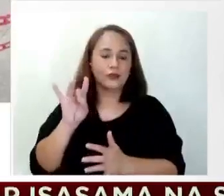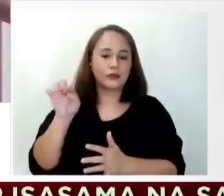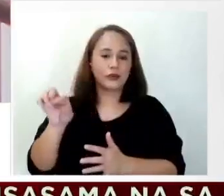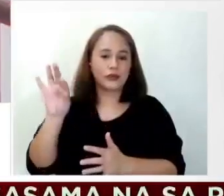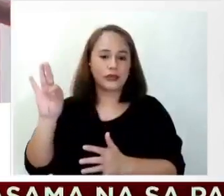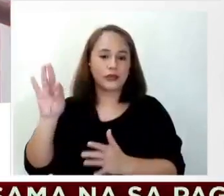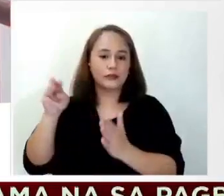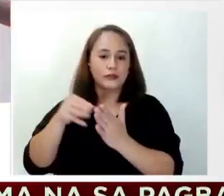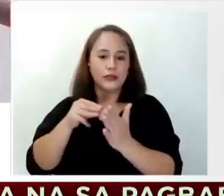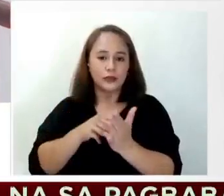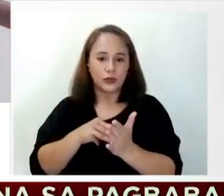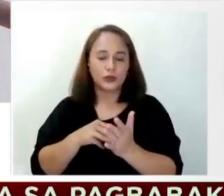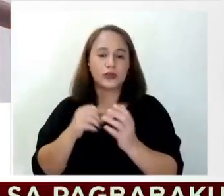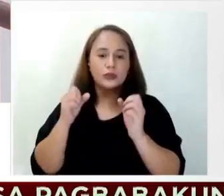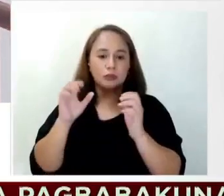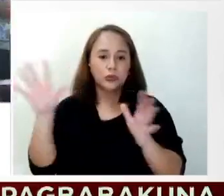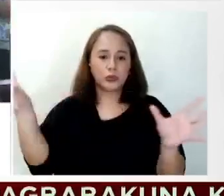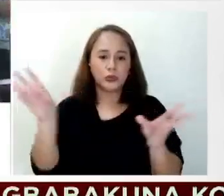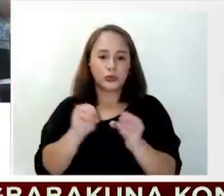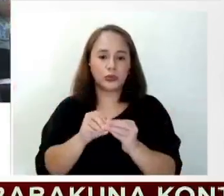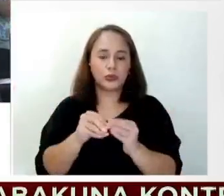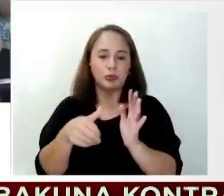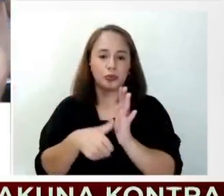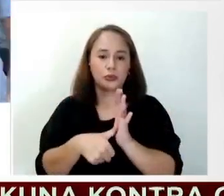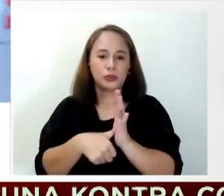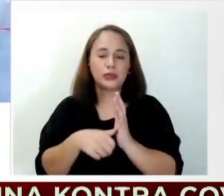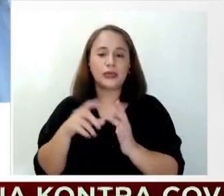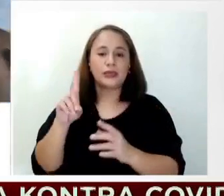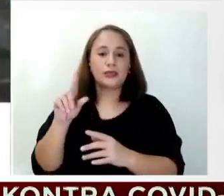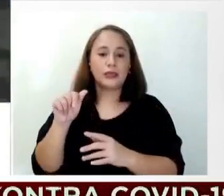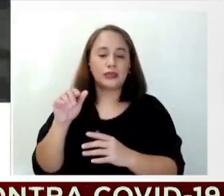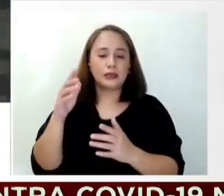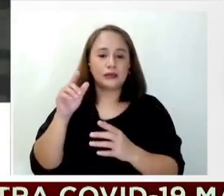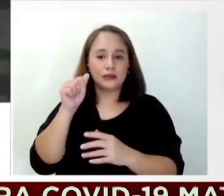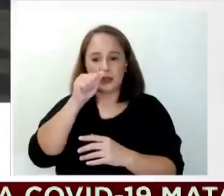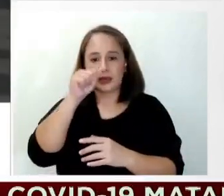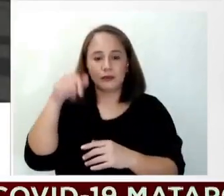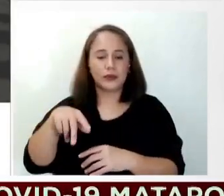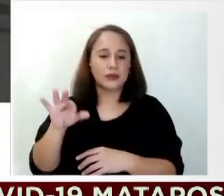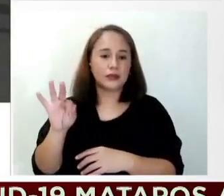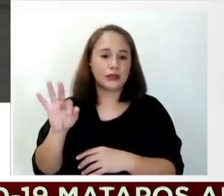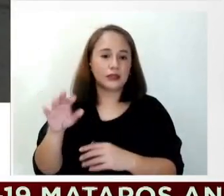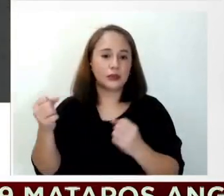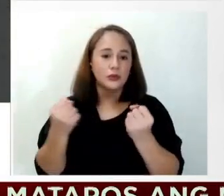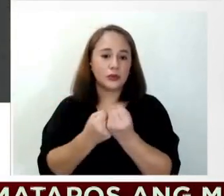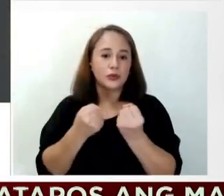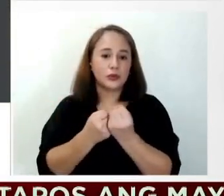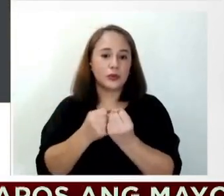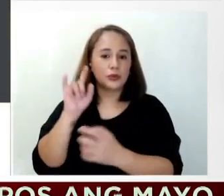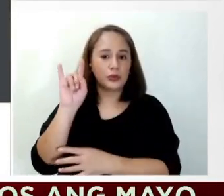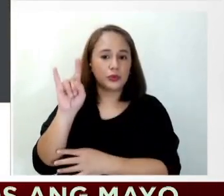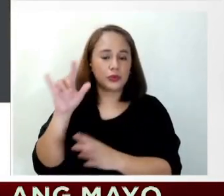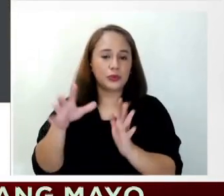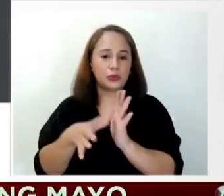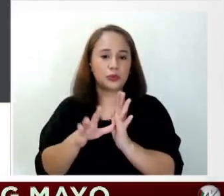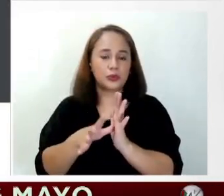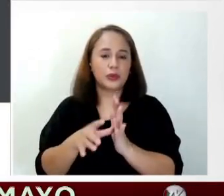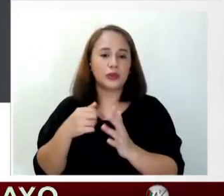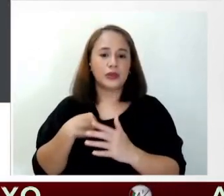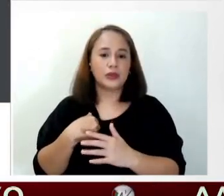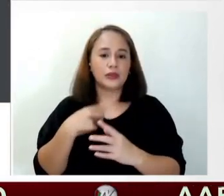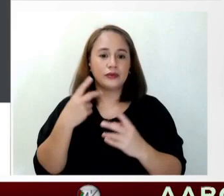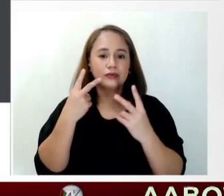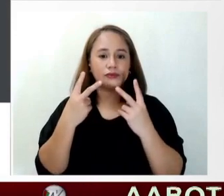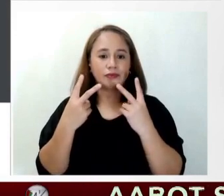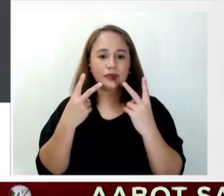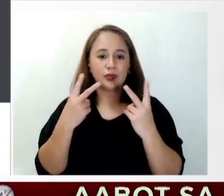ang kabuuang registered voters mula sa datos noong April 19. Bilang suporta sa kampanya ng COMELEC, isang audiovisual presentation